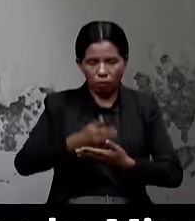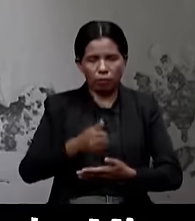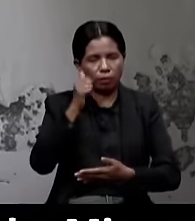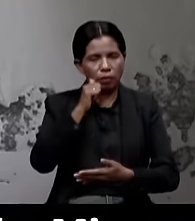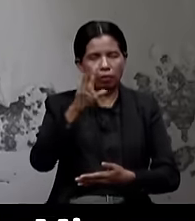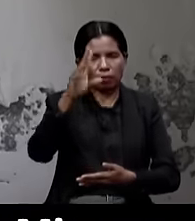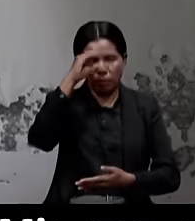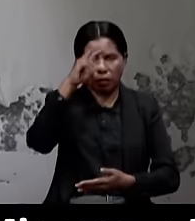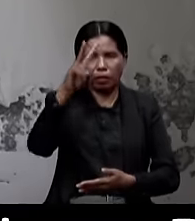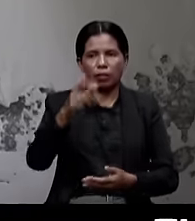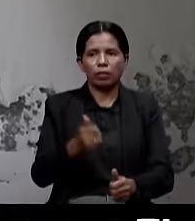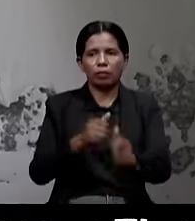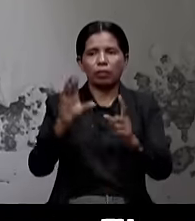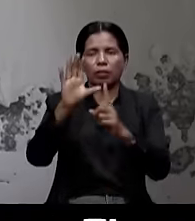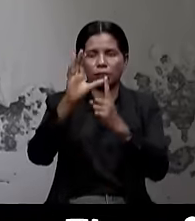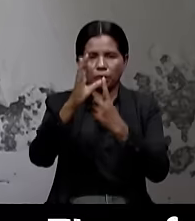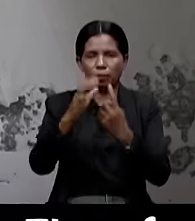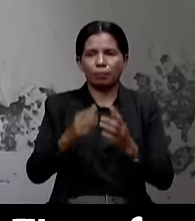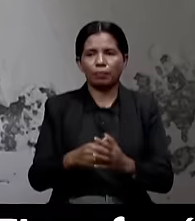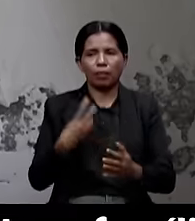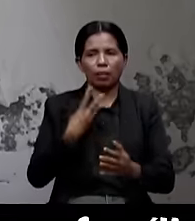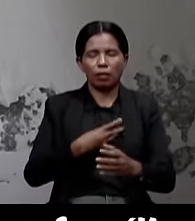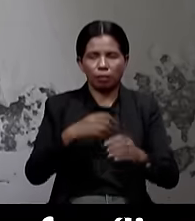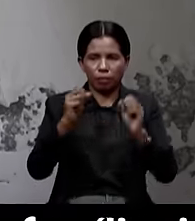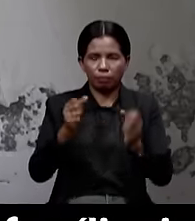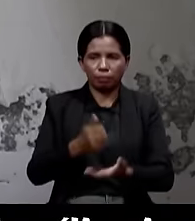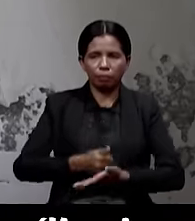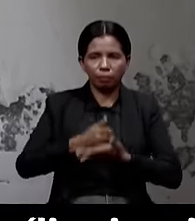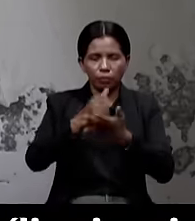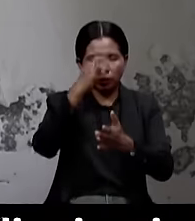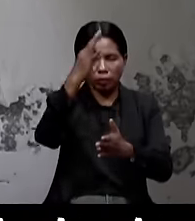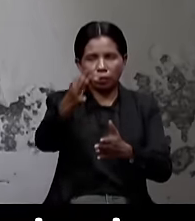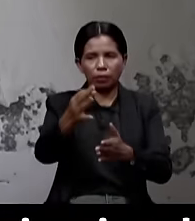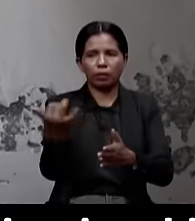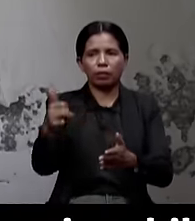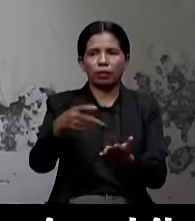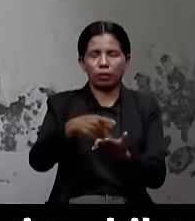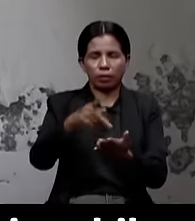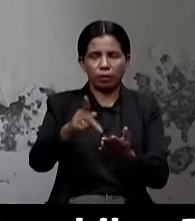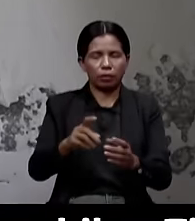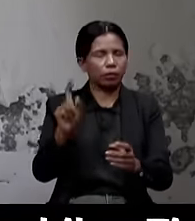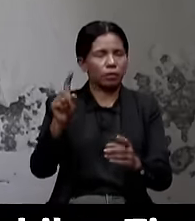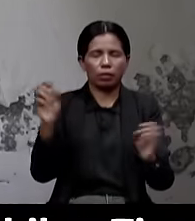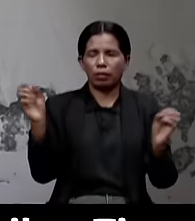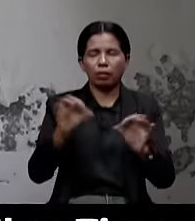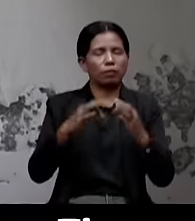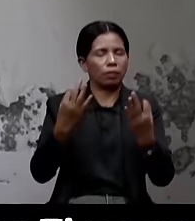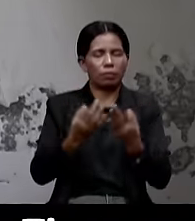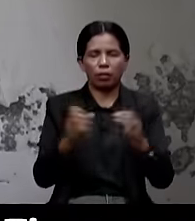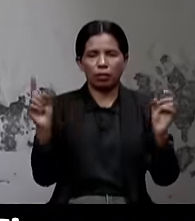lai ne hansa tuirita ne kultura ne ami beles tau mata na abam berua sir se sil pamos ida lai ya familia ida